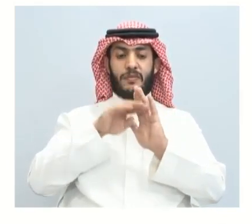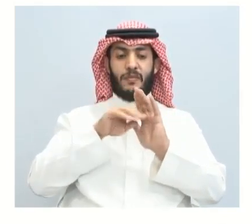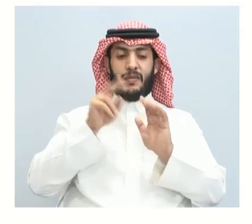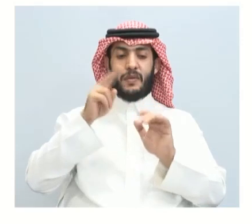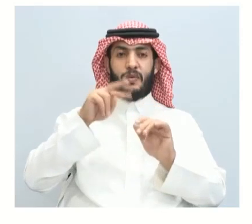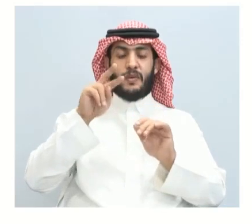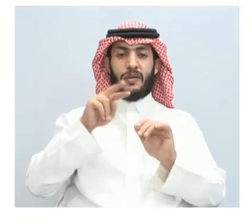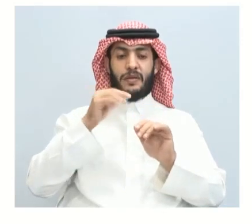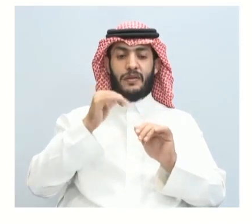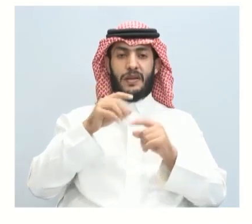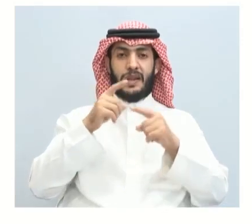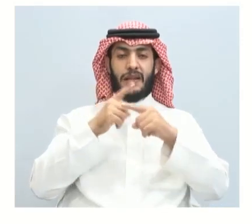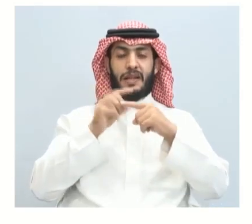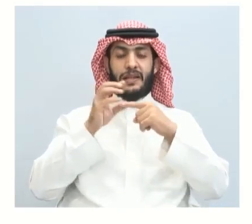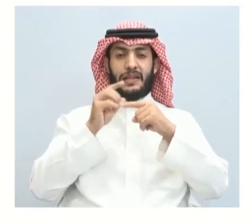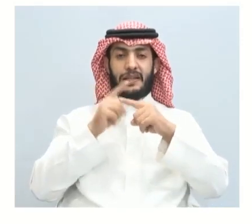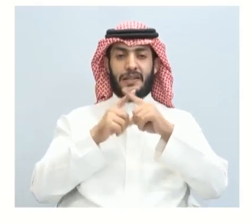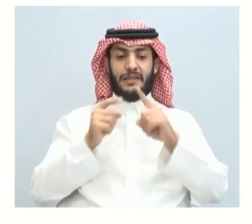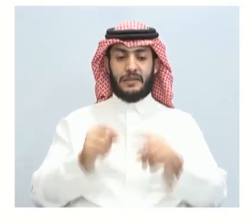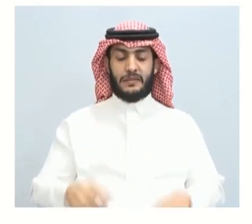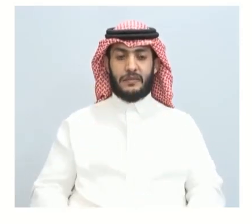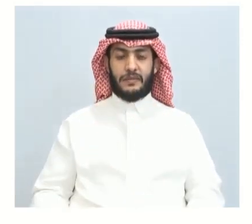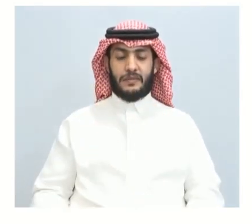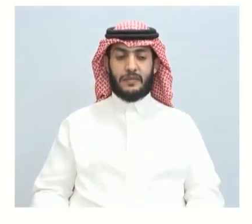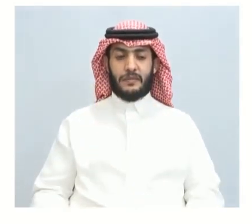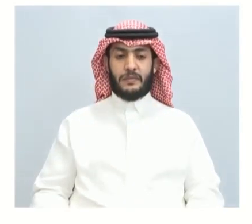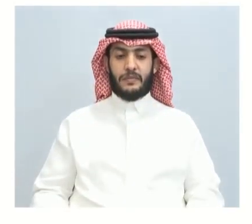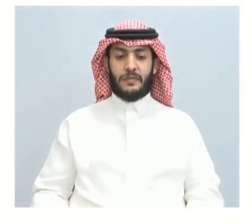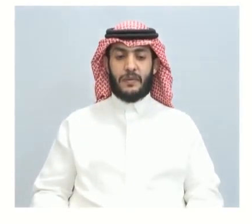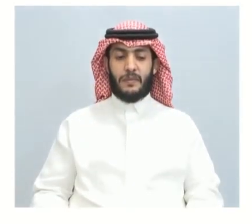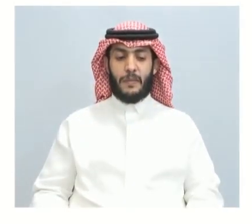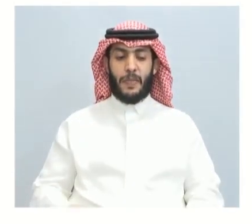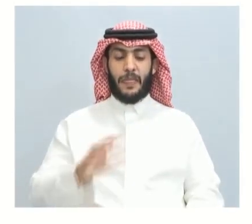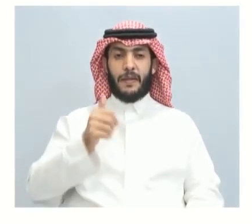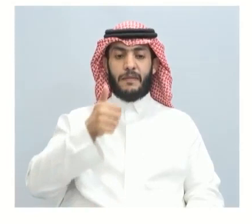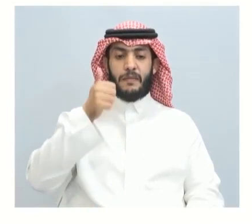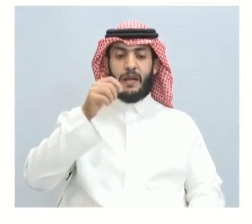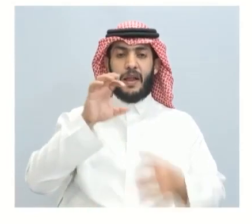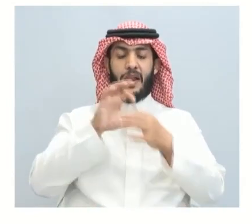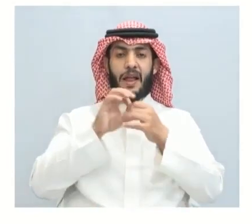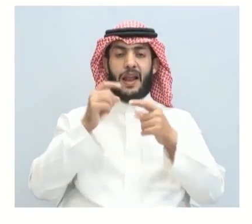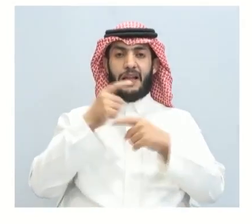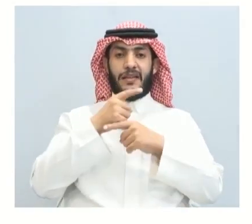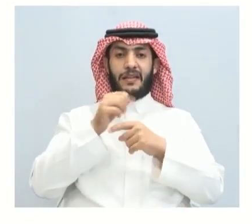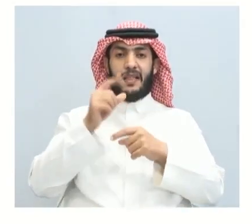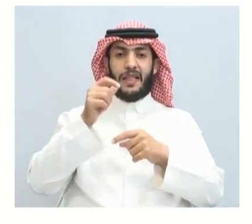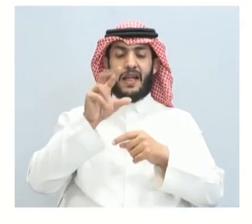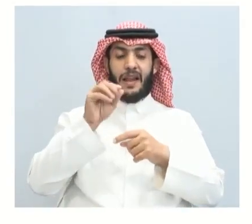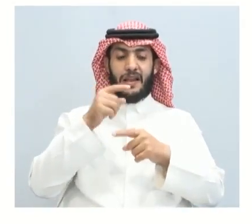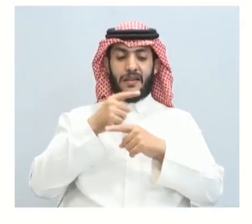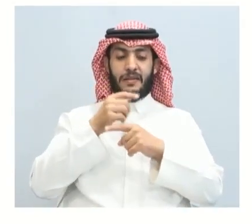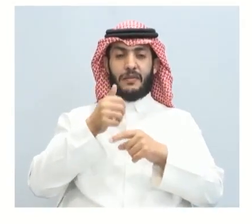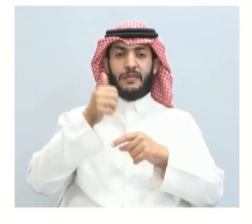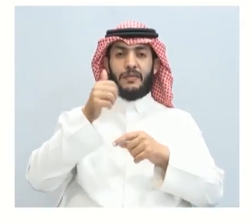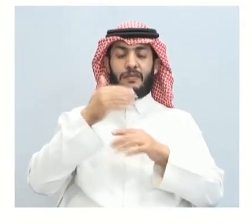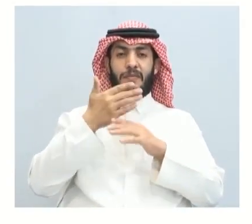واي يساوي اكس هذا المستقيم اللي هو محور التماثل كيف نوجد العلاقه العكسيه او الداله العكسيه